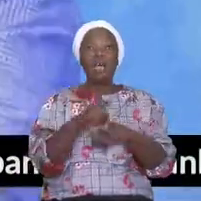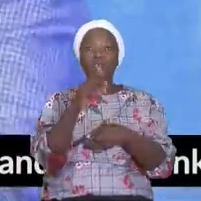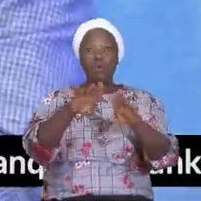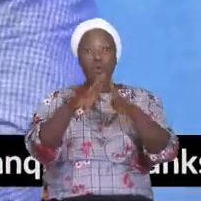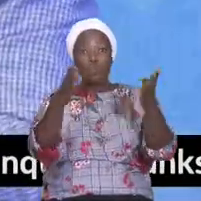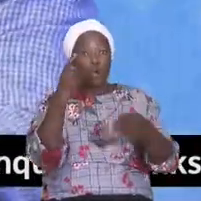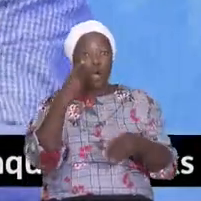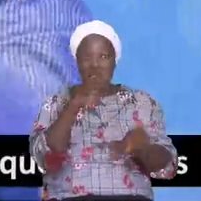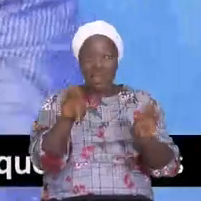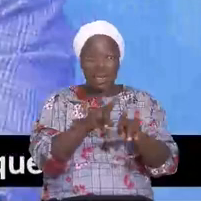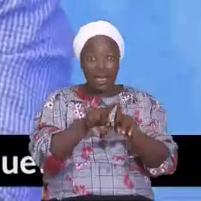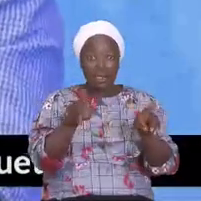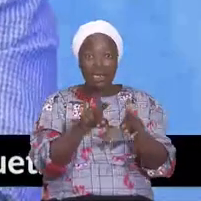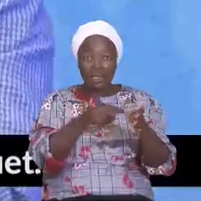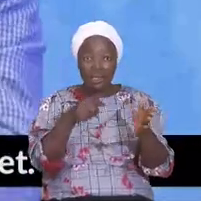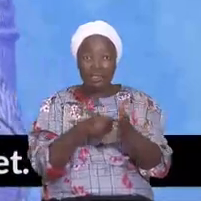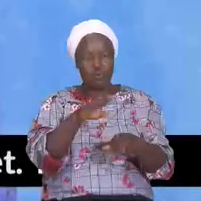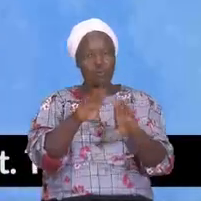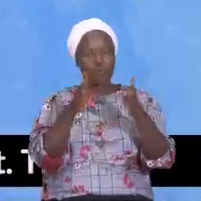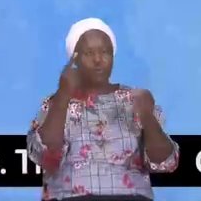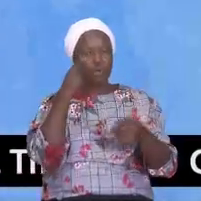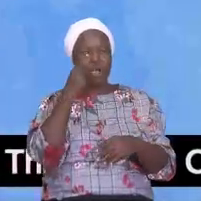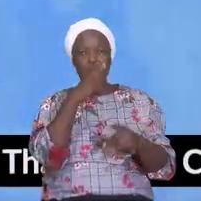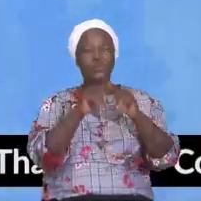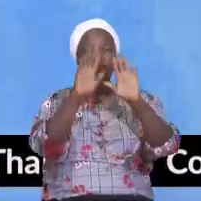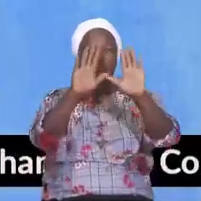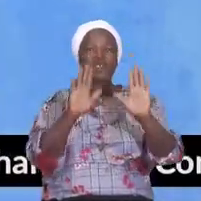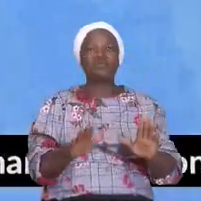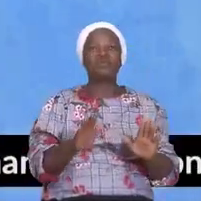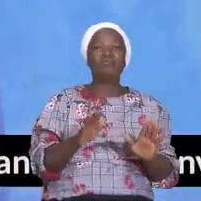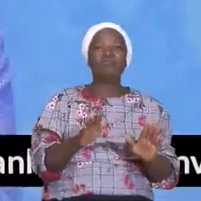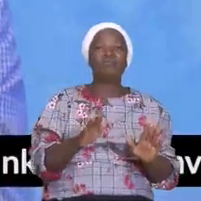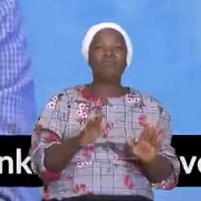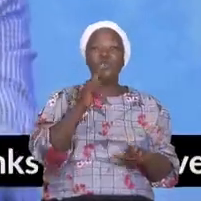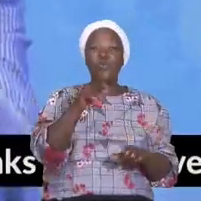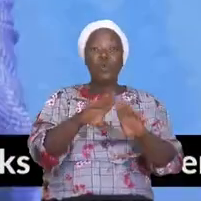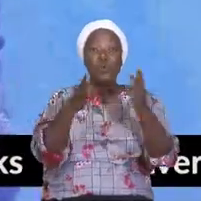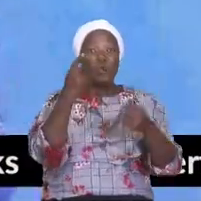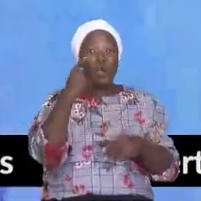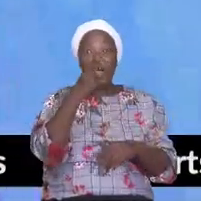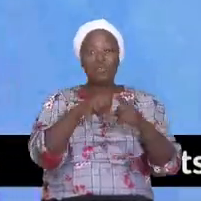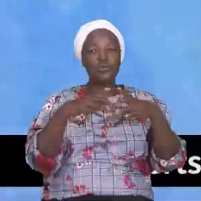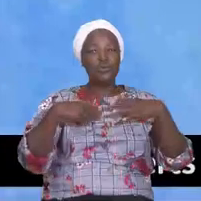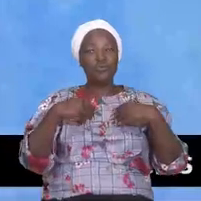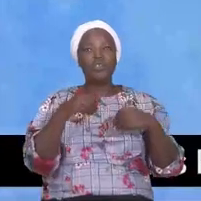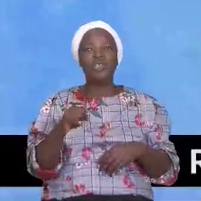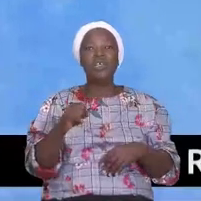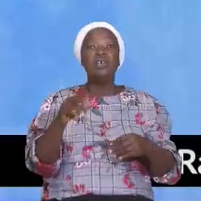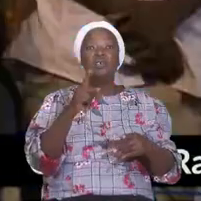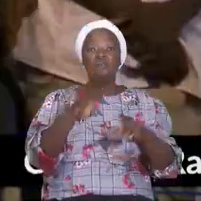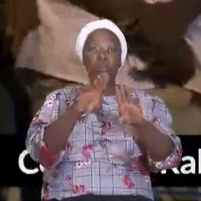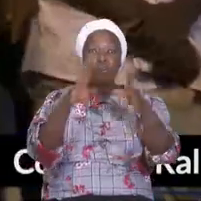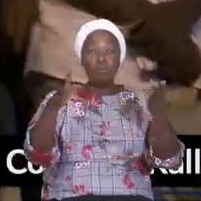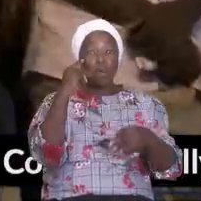le Seigneur et tu donnes la gloire à Dieu, comme tu ouvres tes yeux comme ça, tu ouvriras tes yeux dans